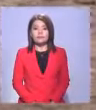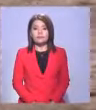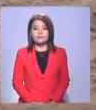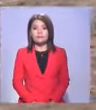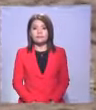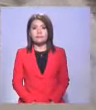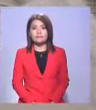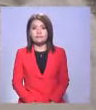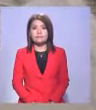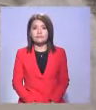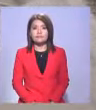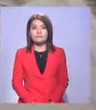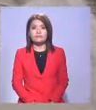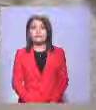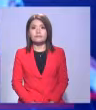Астана Таймс, Қарағандыдан.